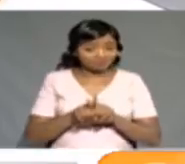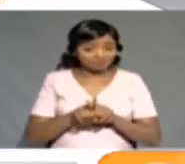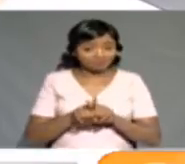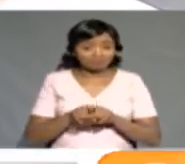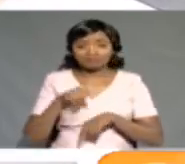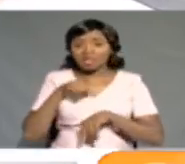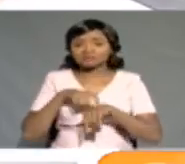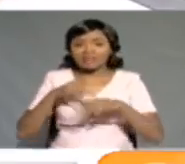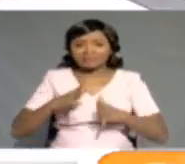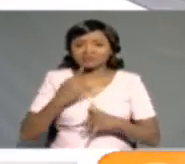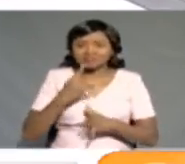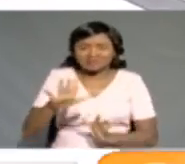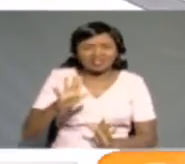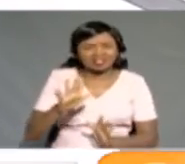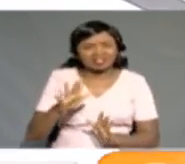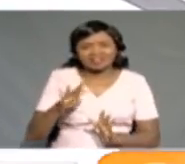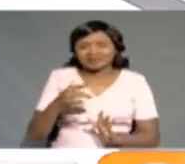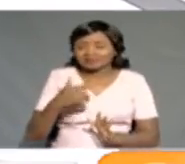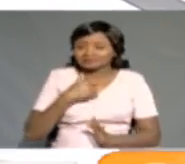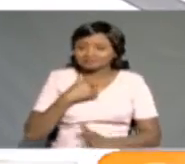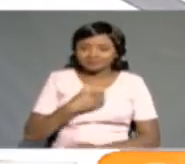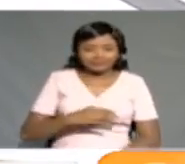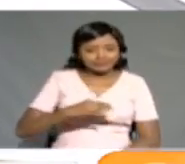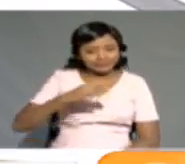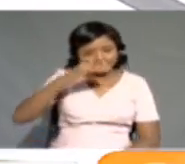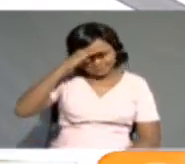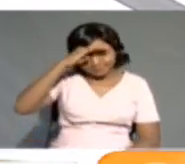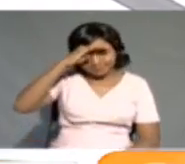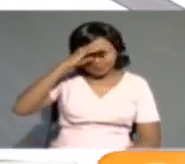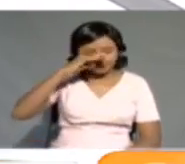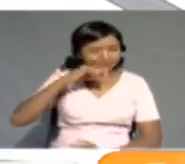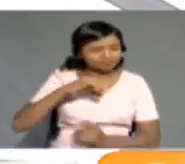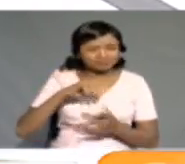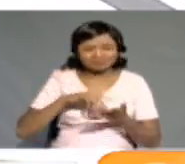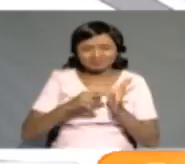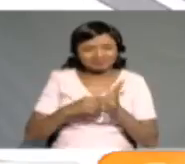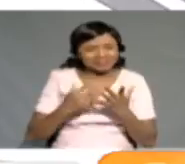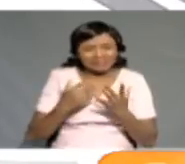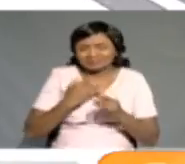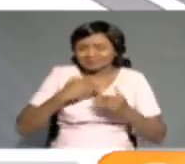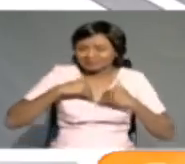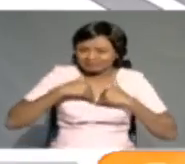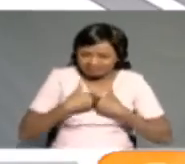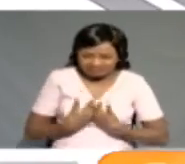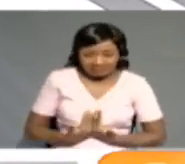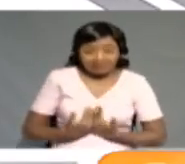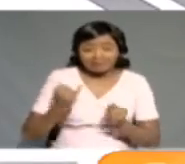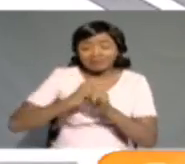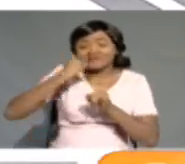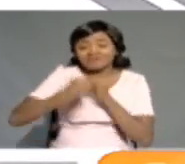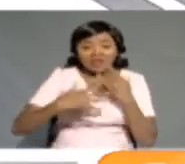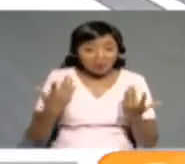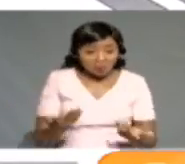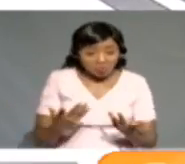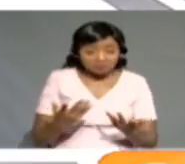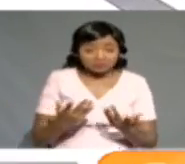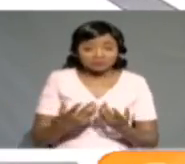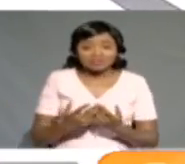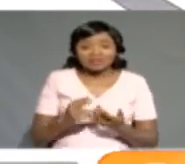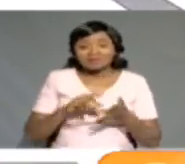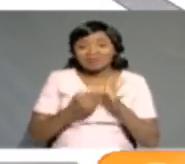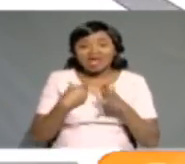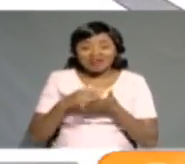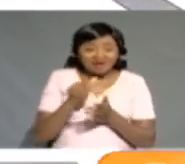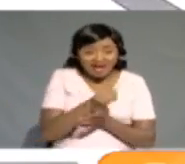akikwambia kwamba umenifikisha mwisho, afueni ni moja. My last resort pia ni aheri. Kwamba sikuwa na